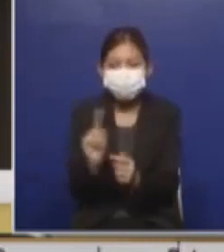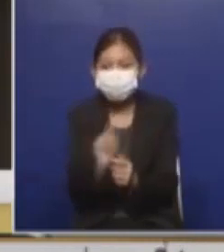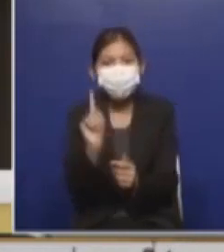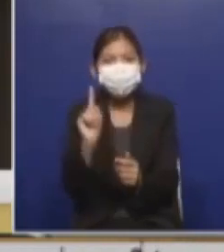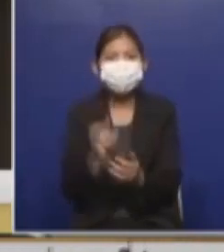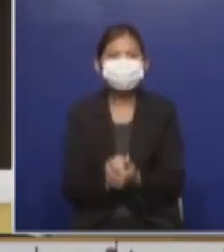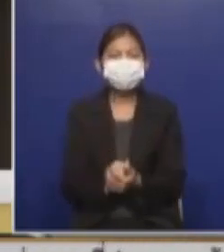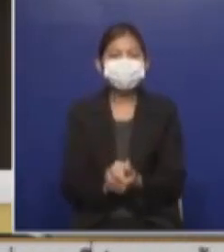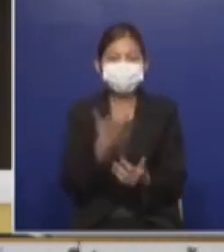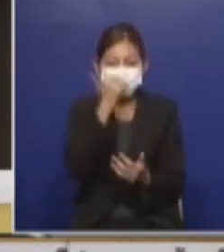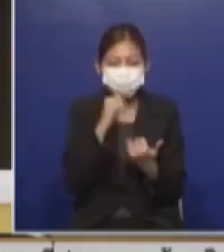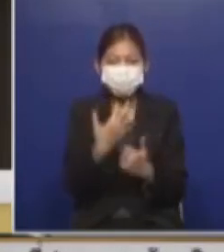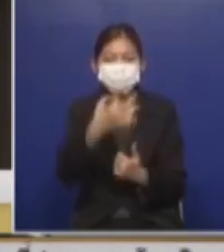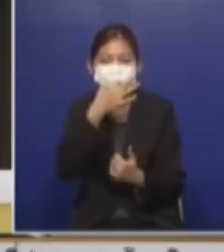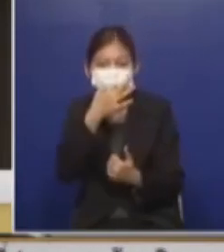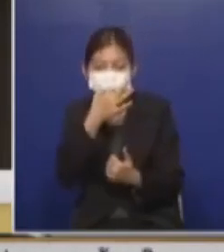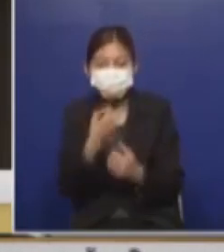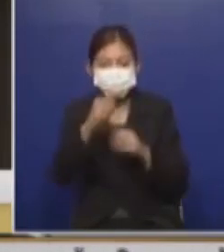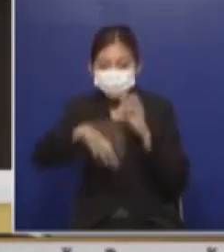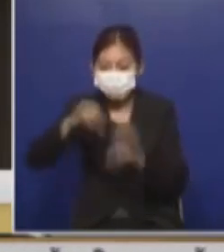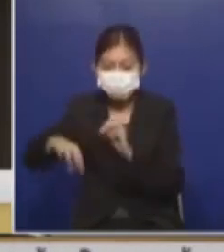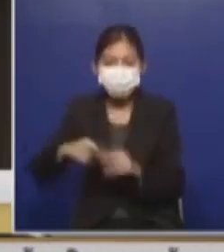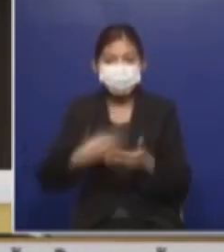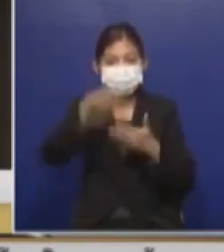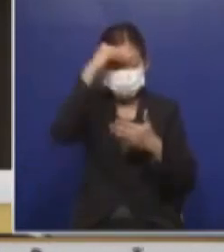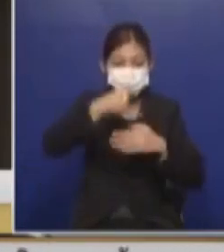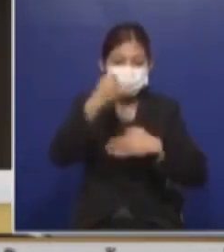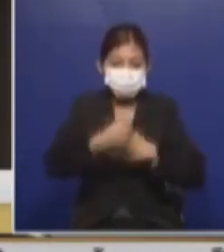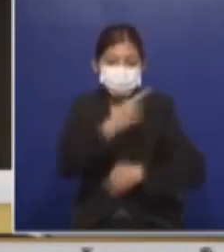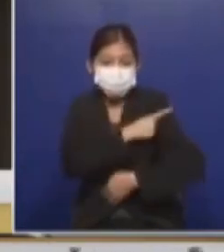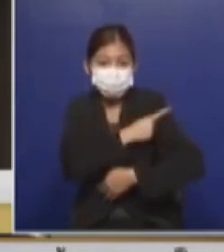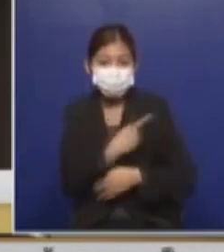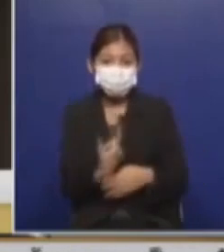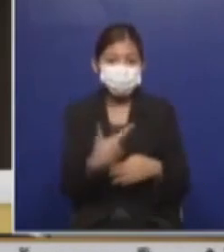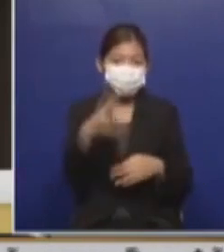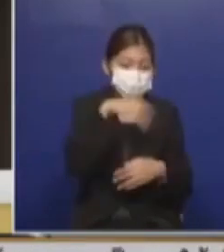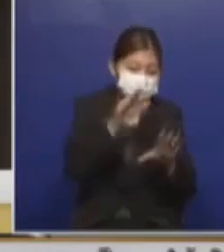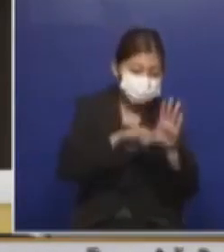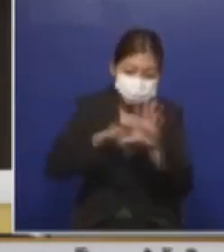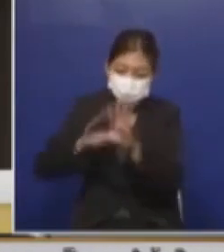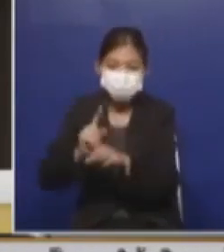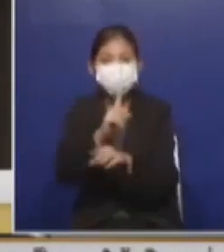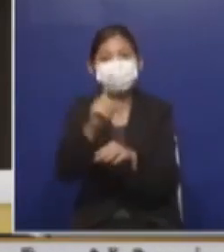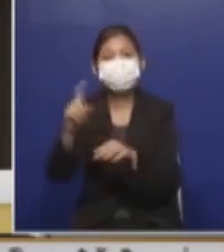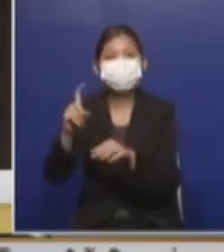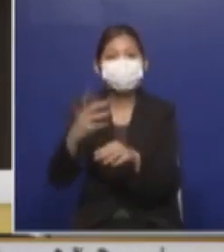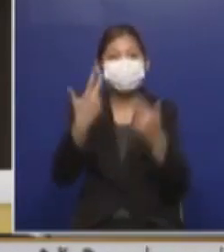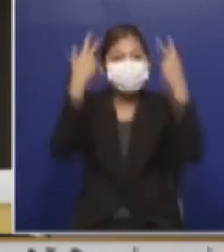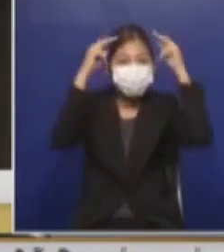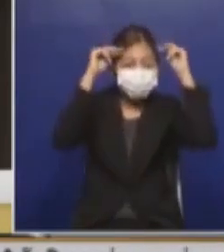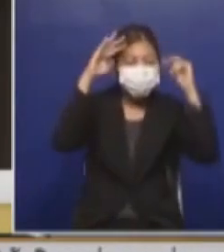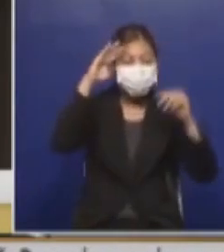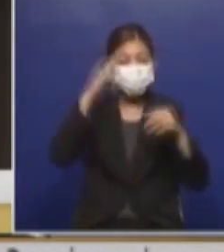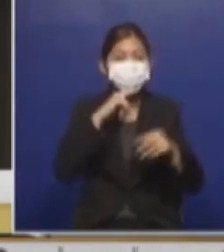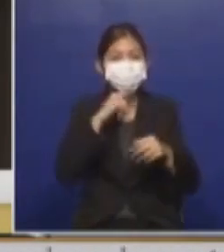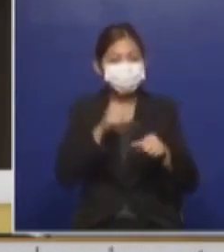มีคนตกงานไปแล้วถึง6ล้านคนนักศึกษาจบใหม่1ล้าน3แสนคนยังเคว้งหางานทำไม่ได้พลเอกประยุทธ์อยู่มา7